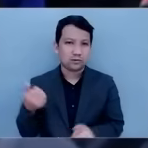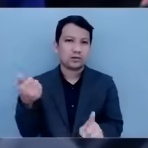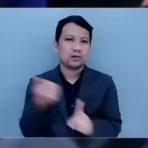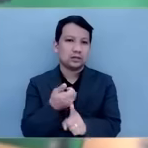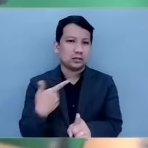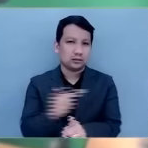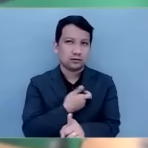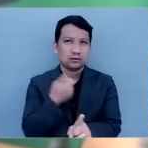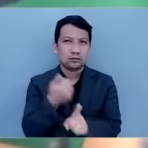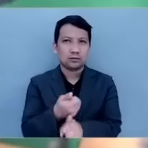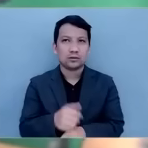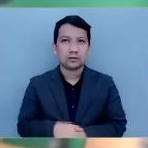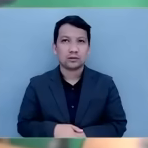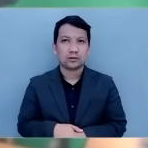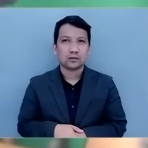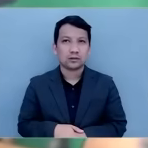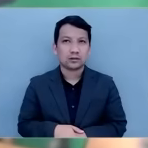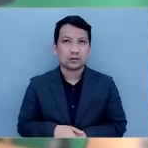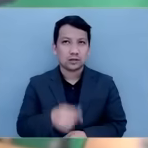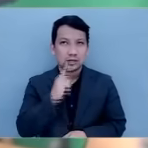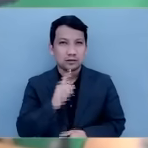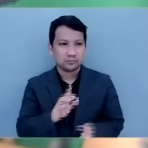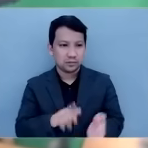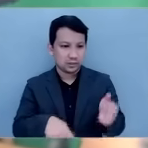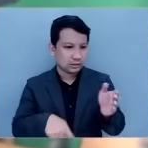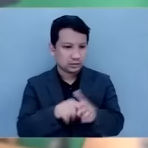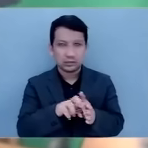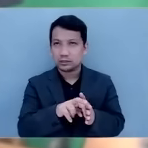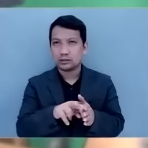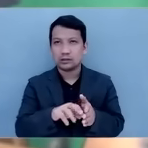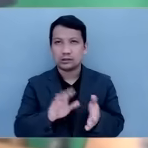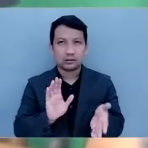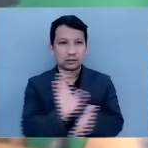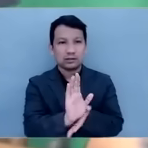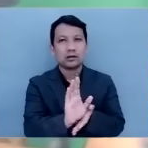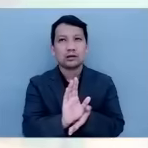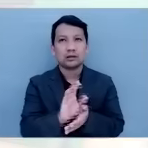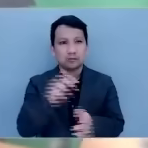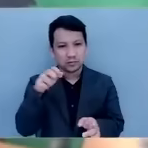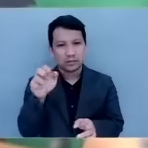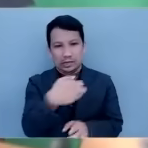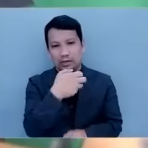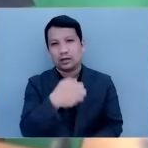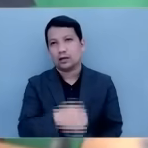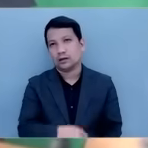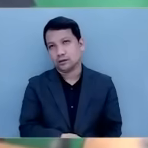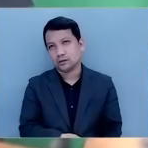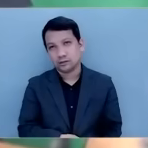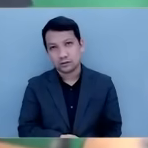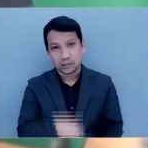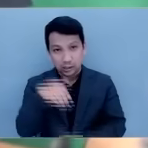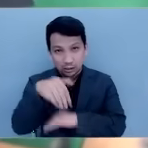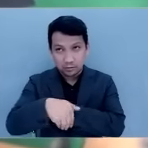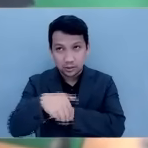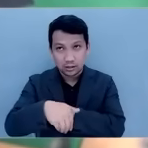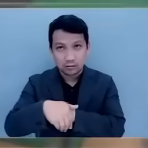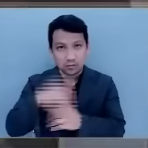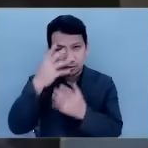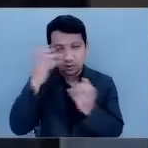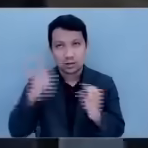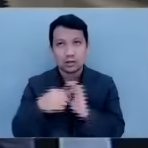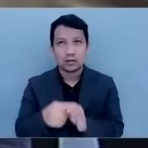nananakit. Yung sinisipa-sipa po, tapos sinasapok yung ulo. Paggabi po, pag minsan mainit po ang